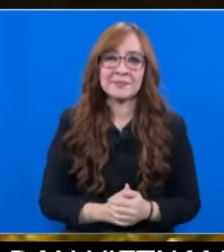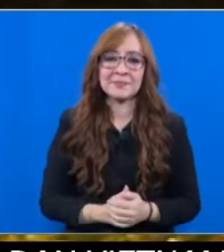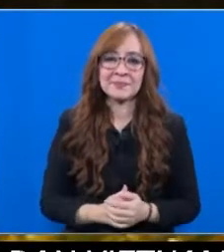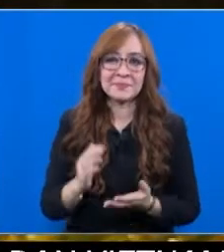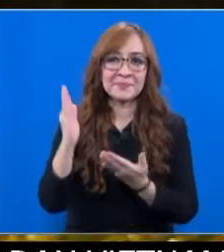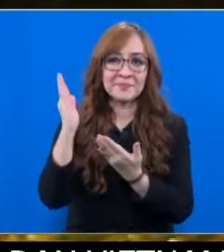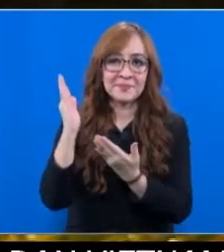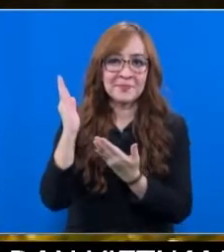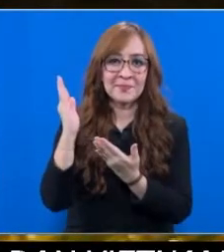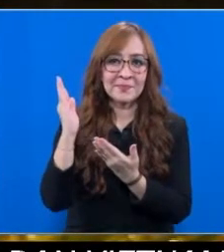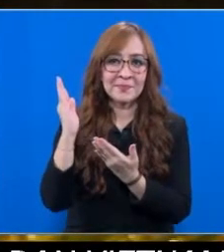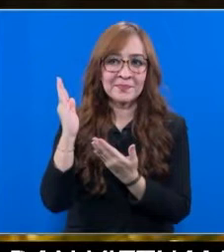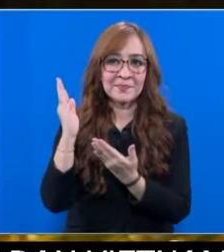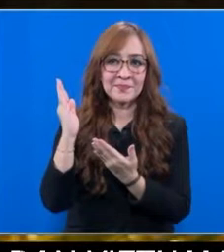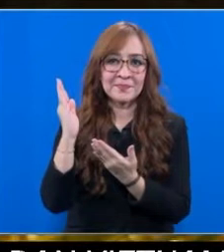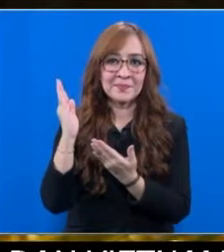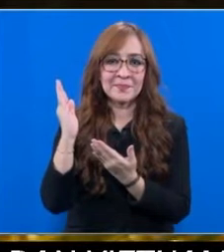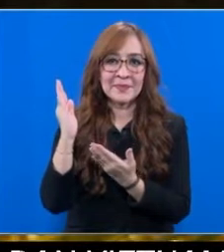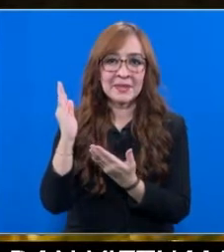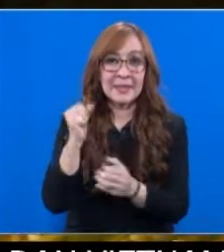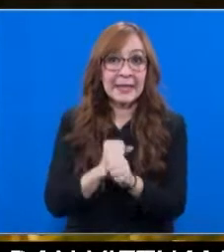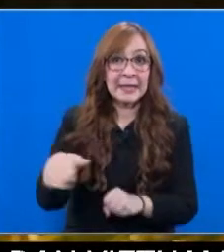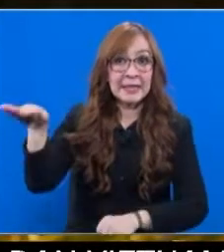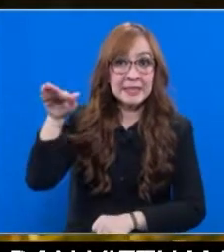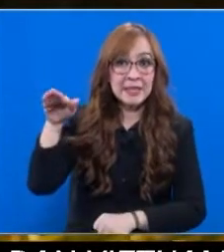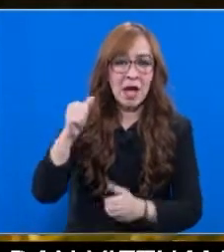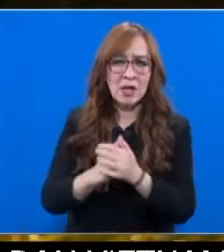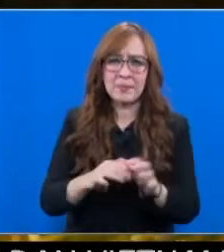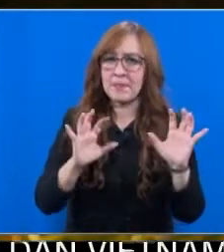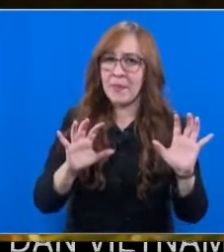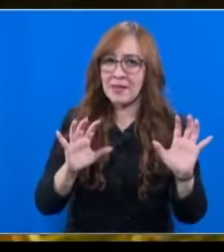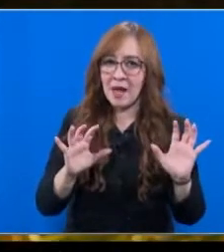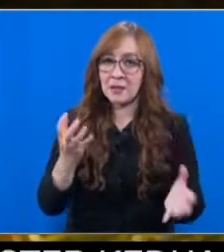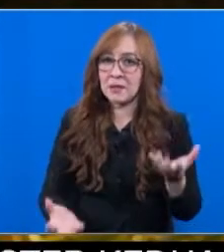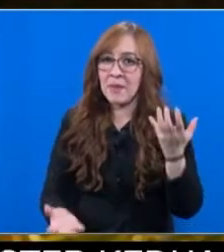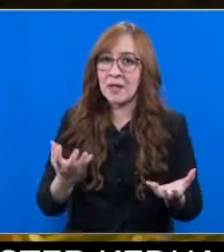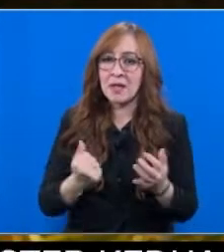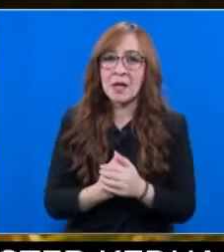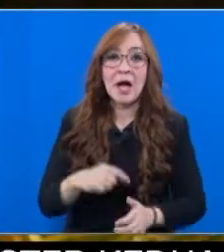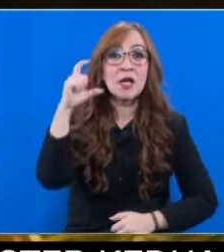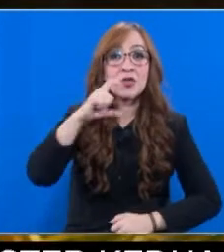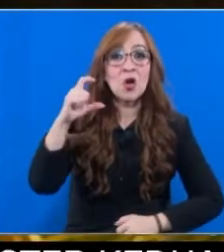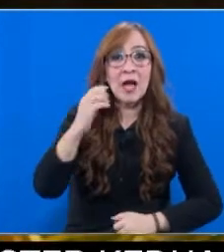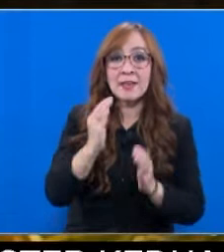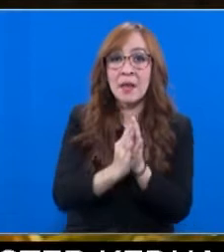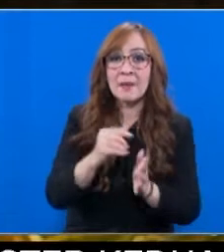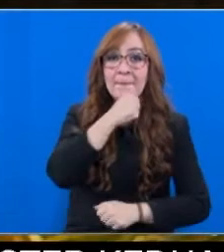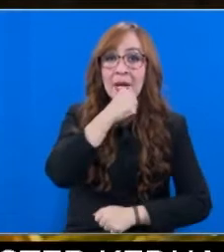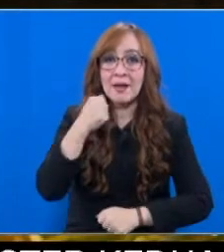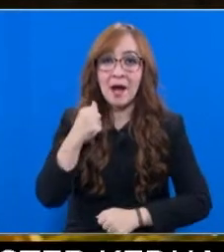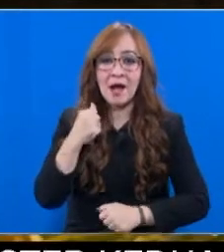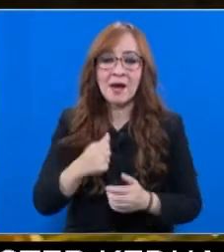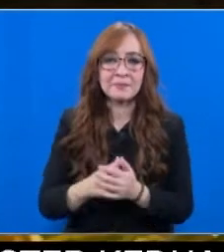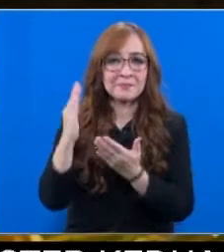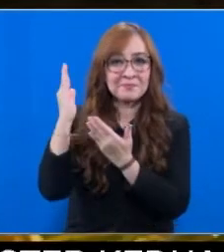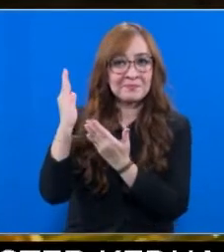CNNIndonesia.com, beras hitam memiliki manfaat gizi lebih tinggi dibanding beras merah dan coklat. Beras hitam kaya akan serat dan mengandung